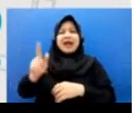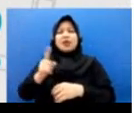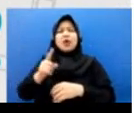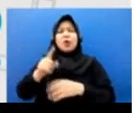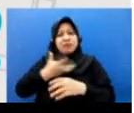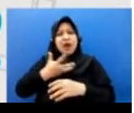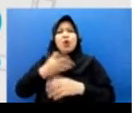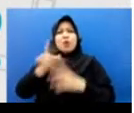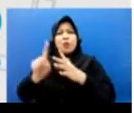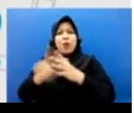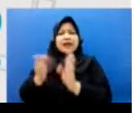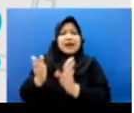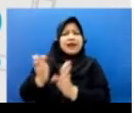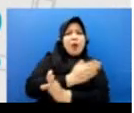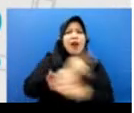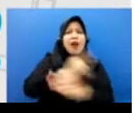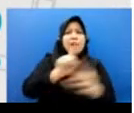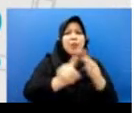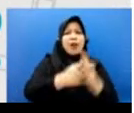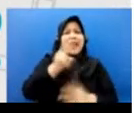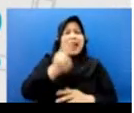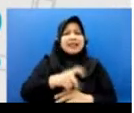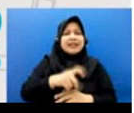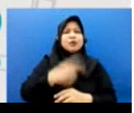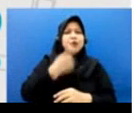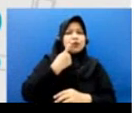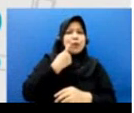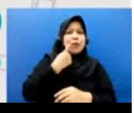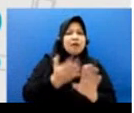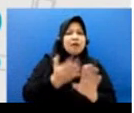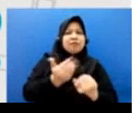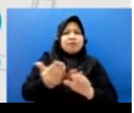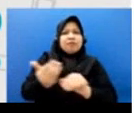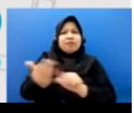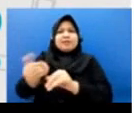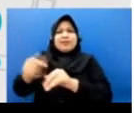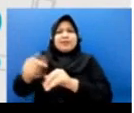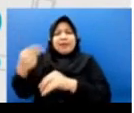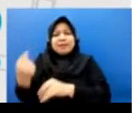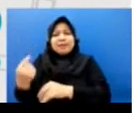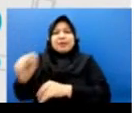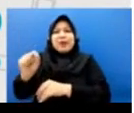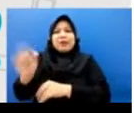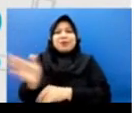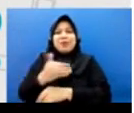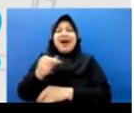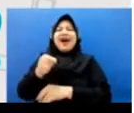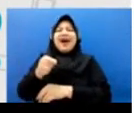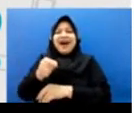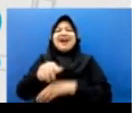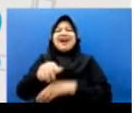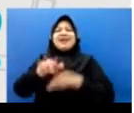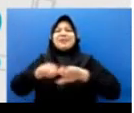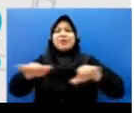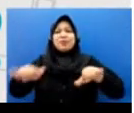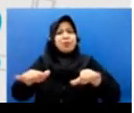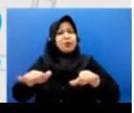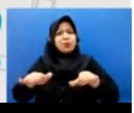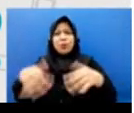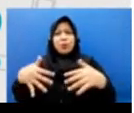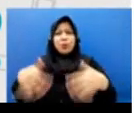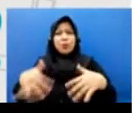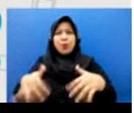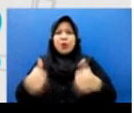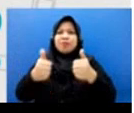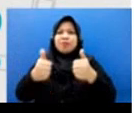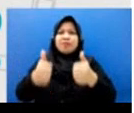benar. Nah, dari situ feedbacknya luar biasa. Sehingga siswa itu meminta kepada saya untuk, Pak, ajarkan lagi dong guru